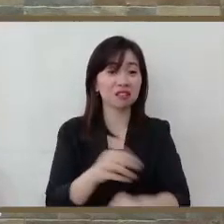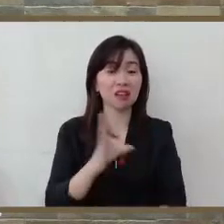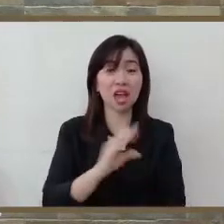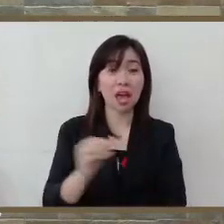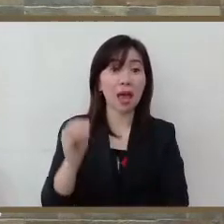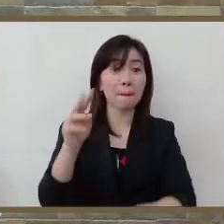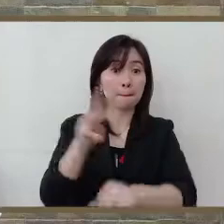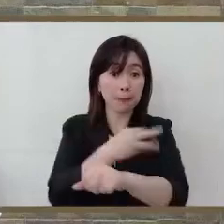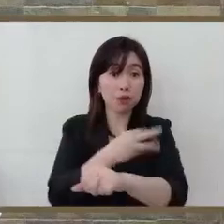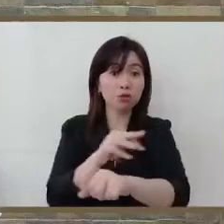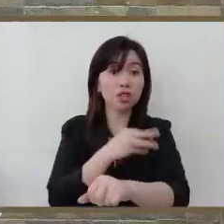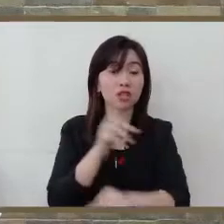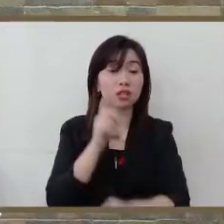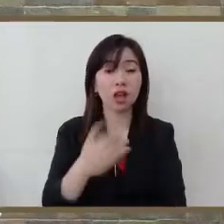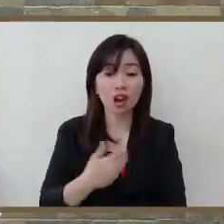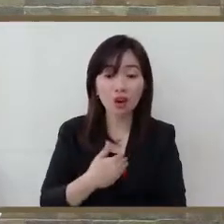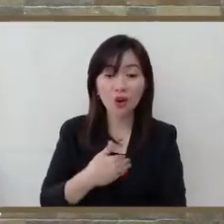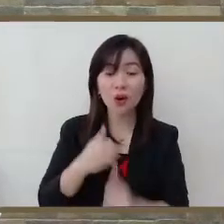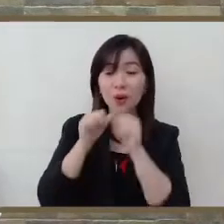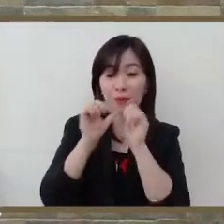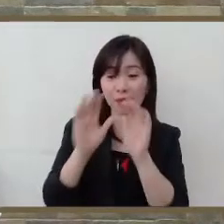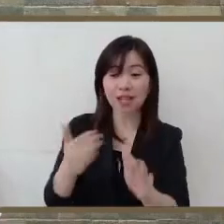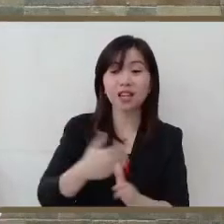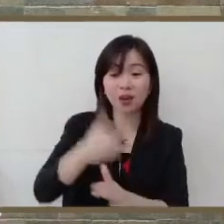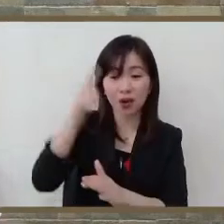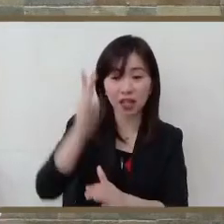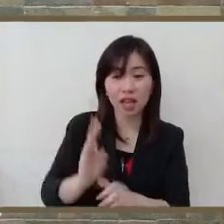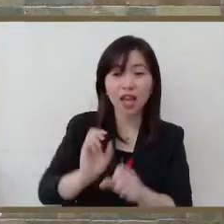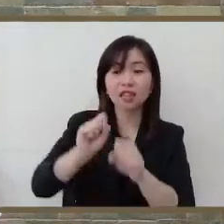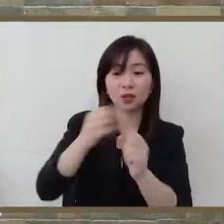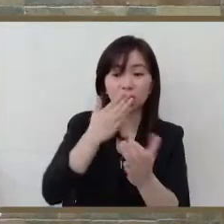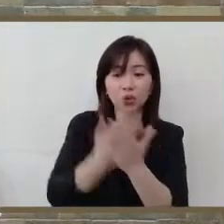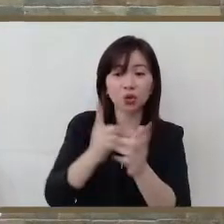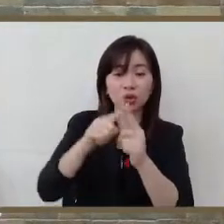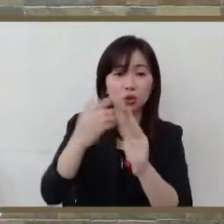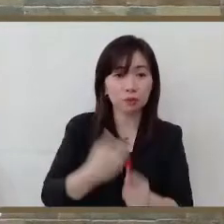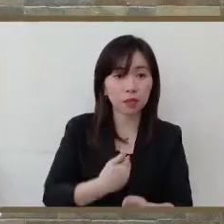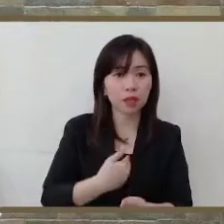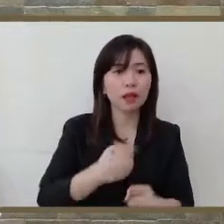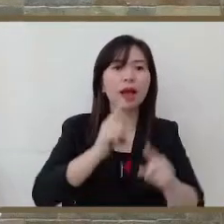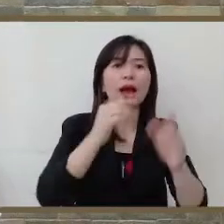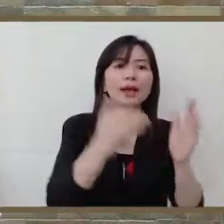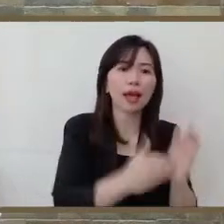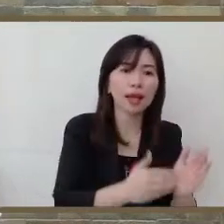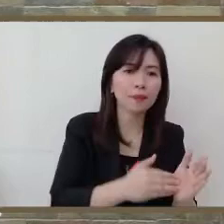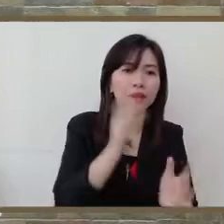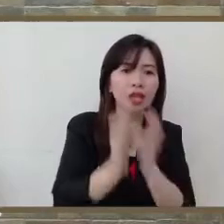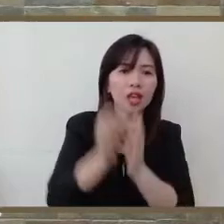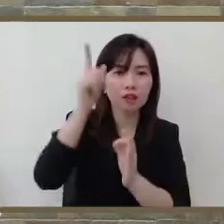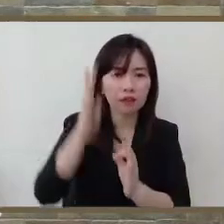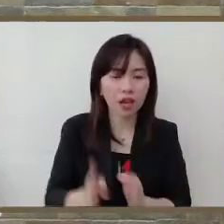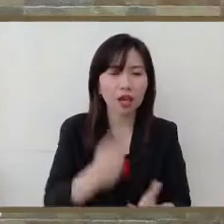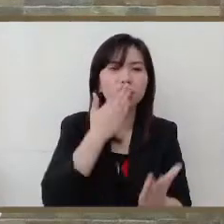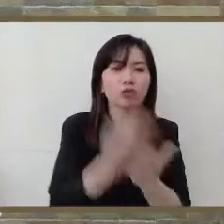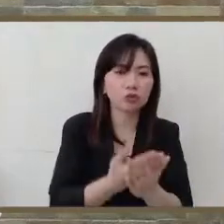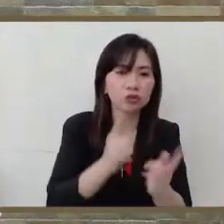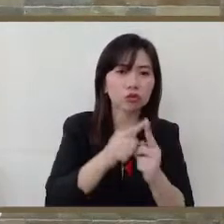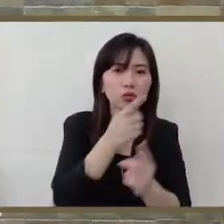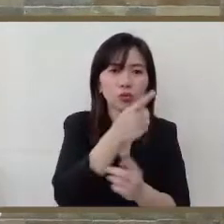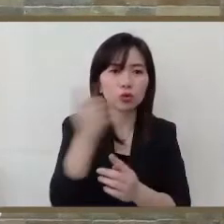Really? Kung totoong mabait at dakila ang Diyos sa buhay mo, huwag mo lang i-post ang prinsipo. Ipasamuhay mo.